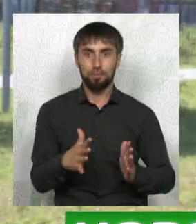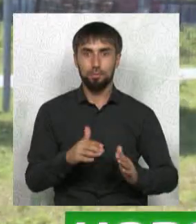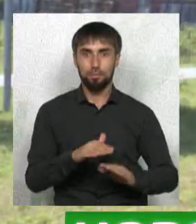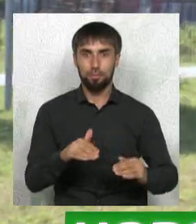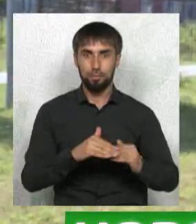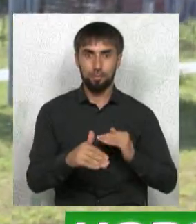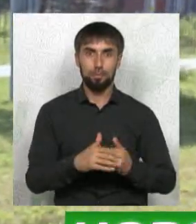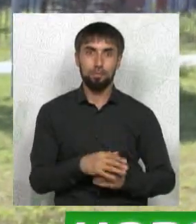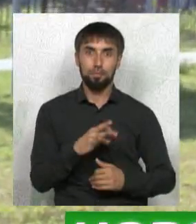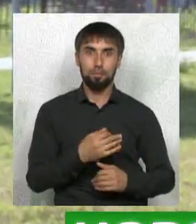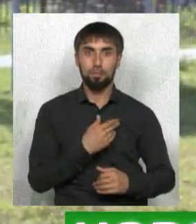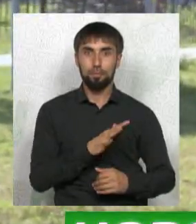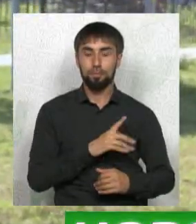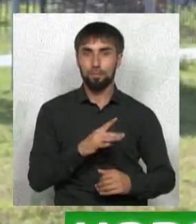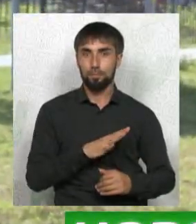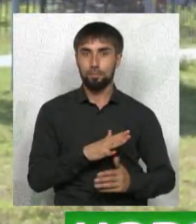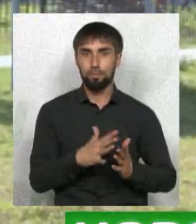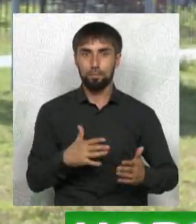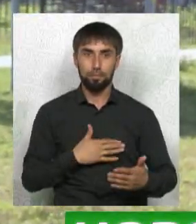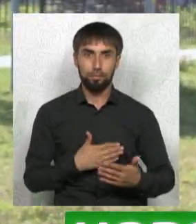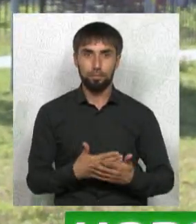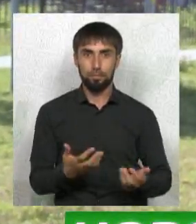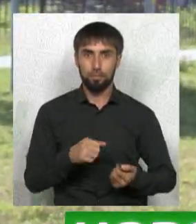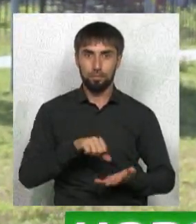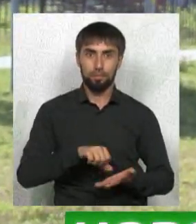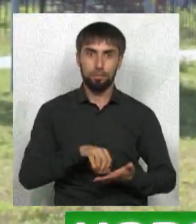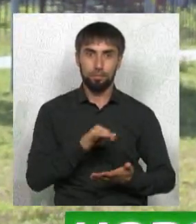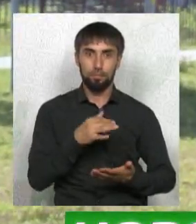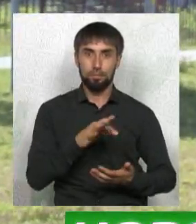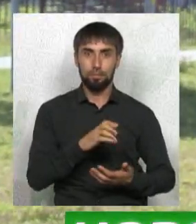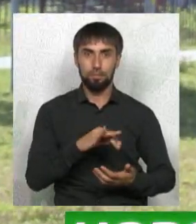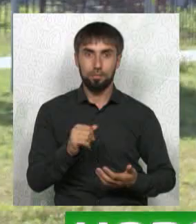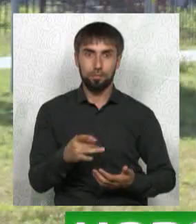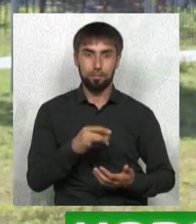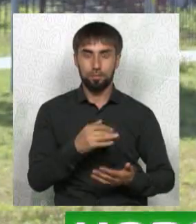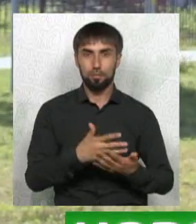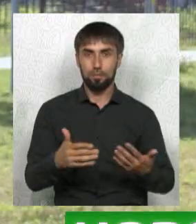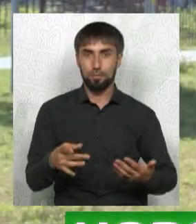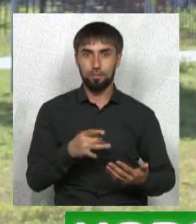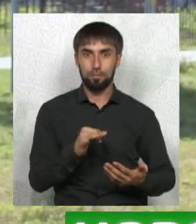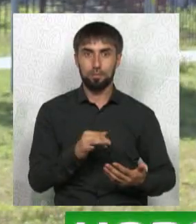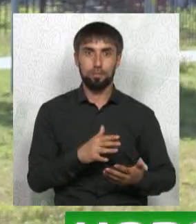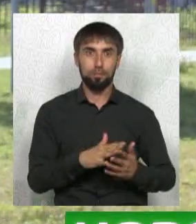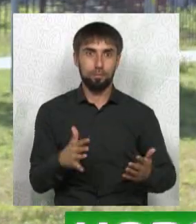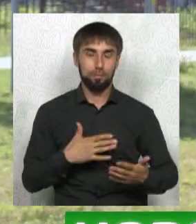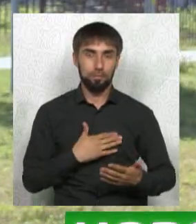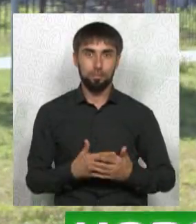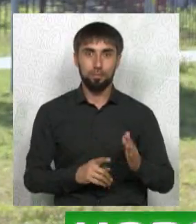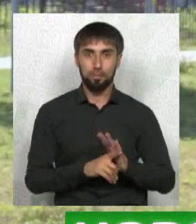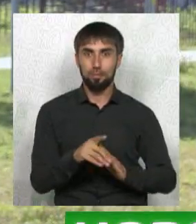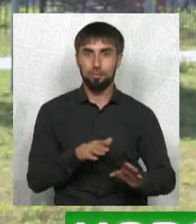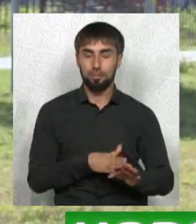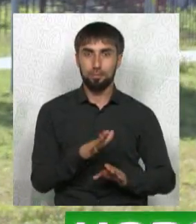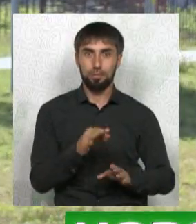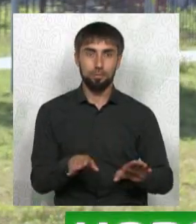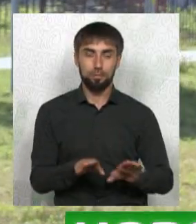площадку. Но хотелось бы, чтобы более активно люди приняли участие и по Сунжинскому району, и по другим районам, и более активно начали бы реализовывать вот